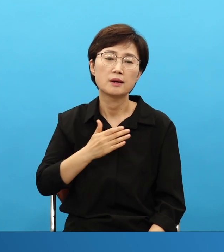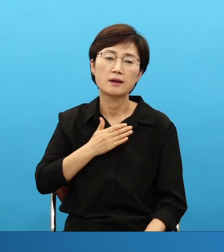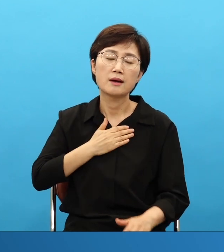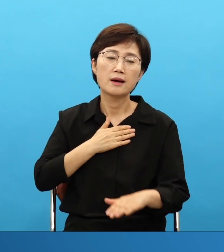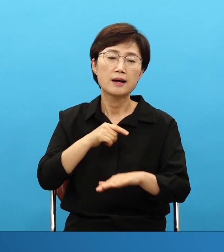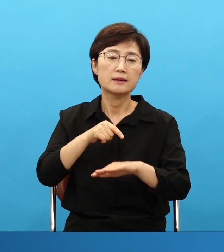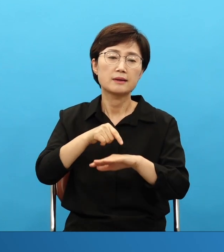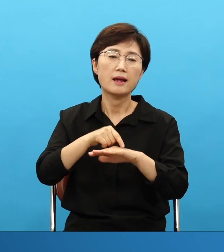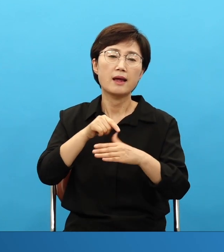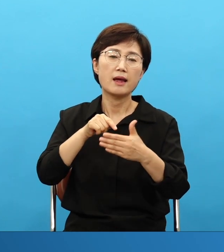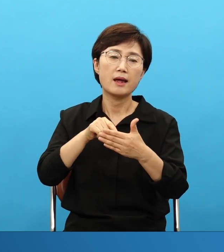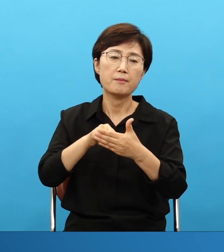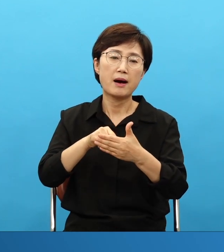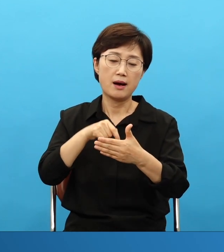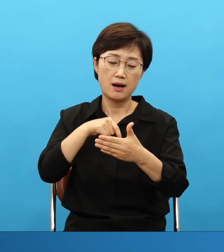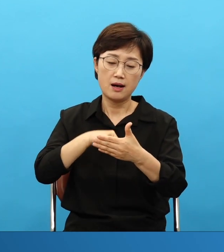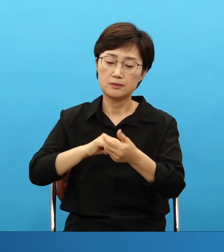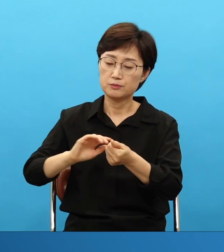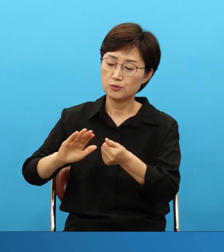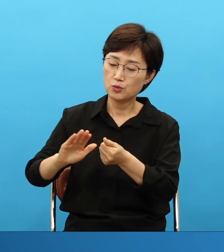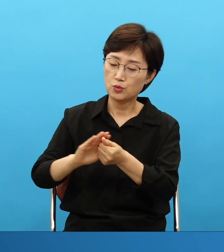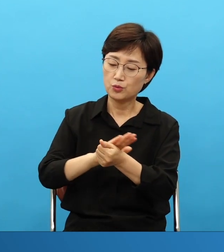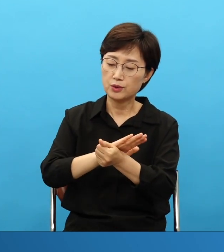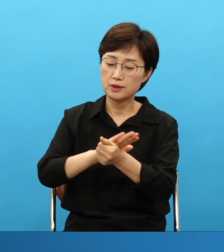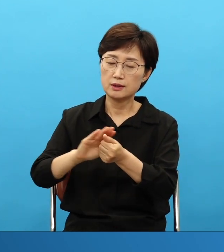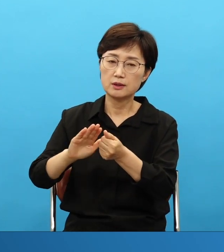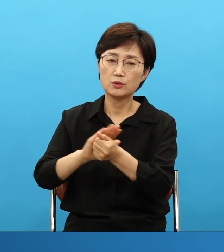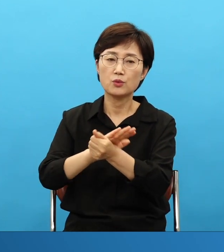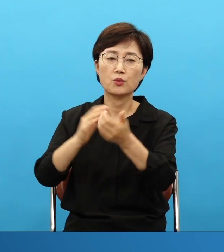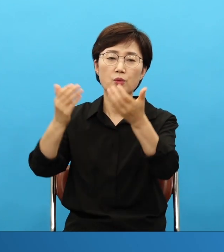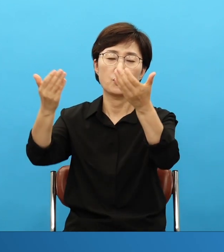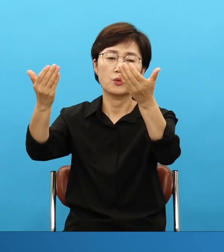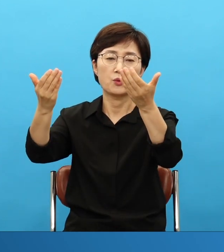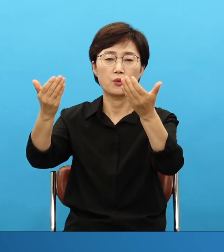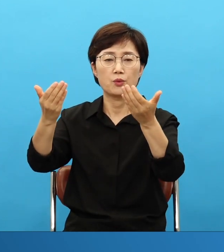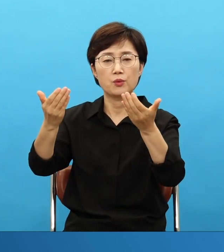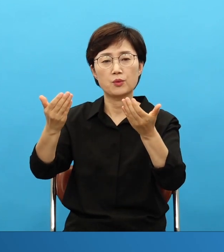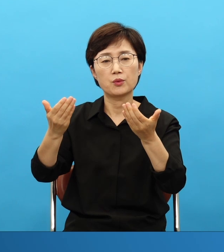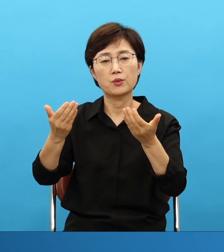다스리고 내 마음 고하